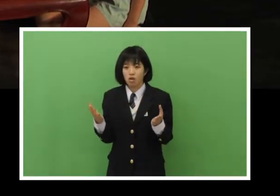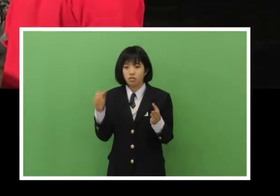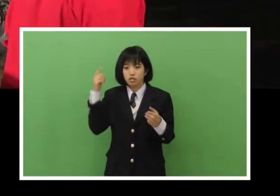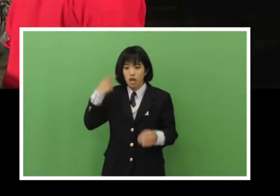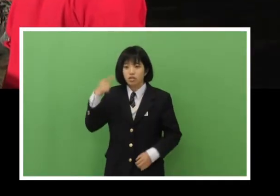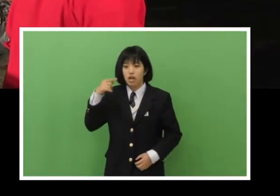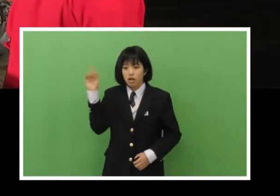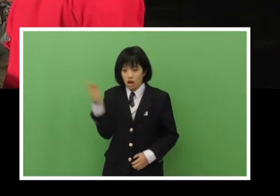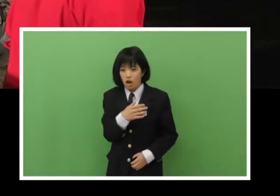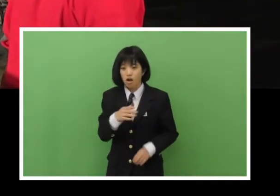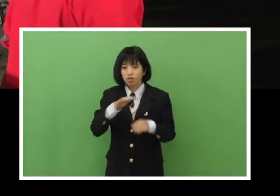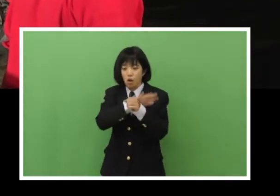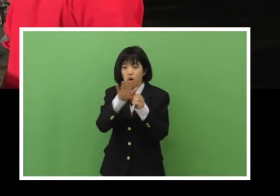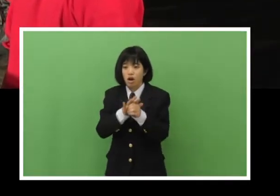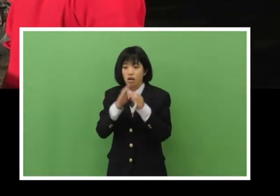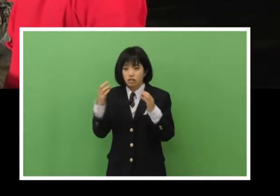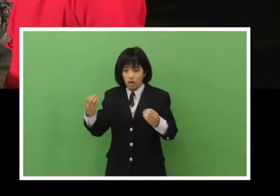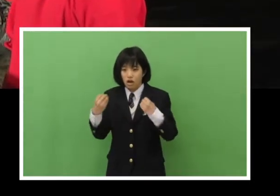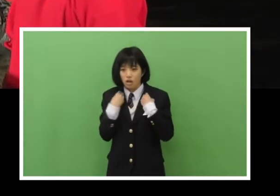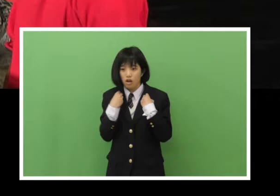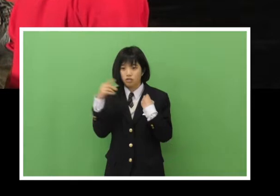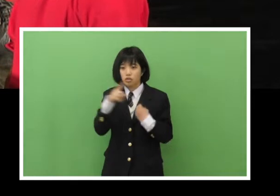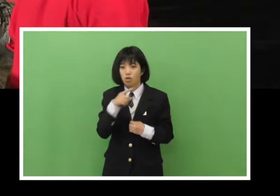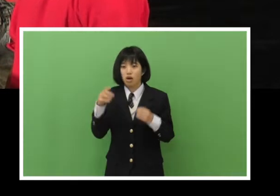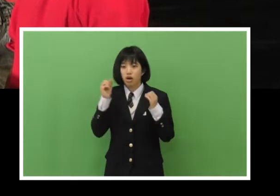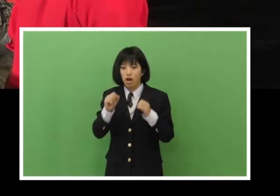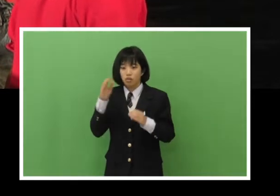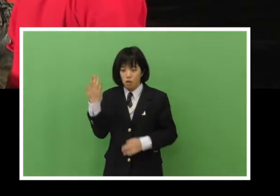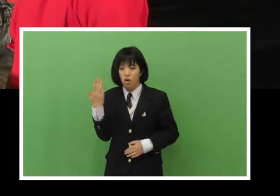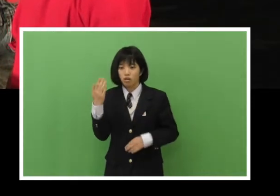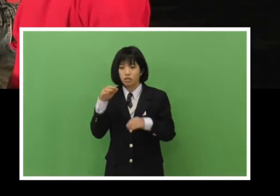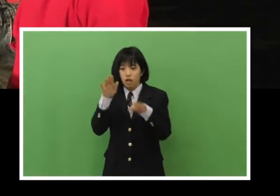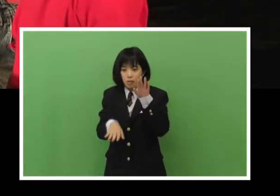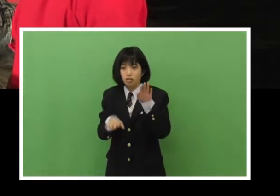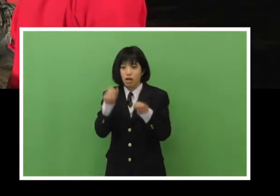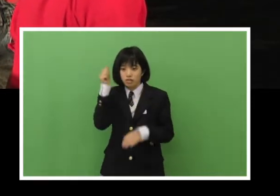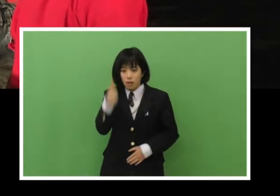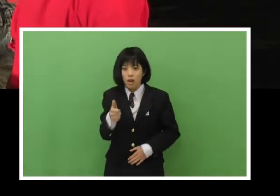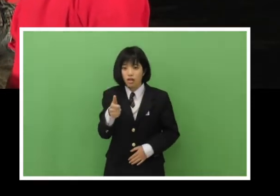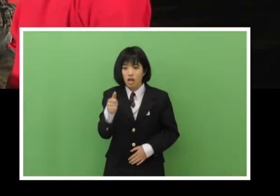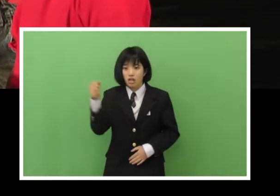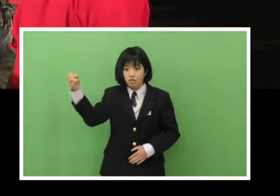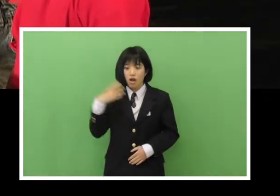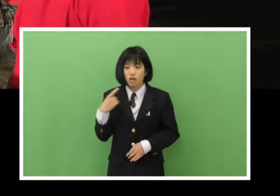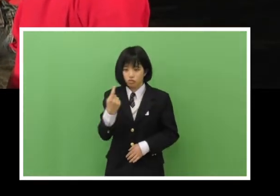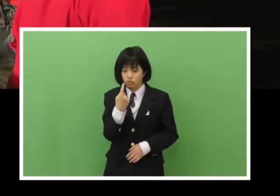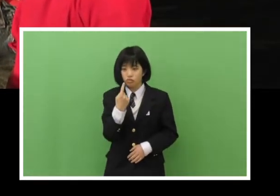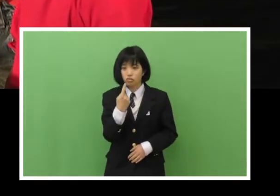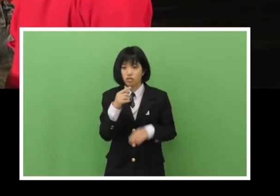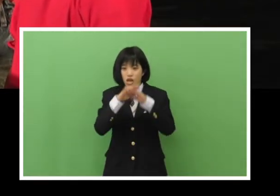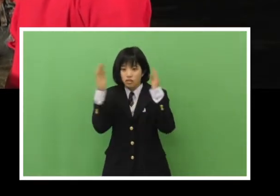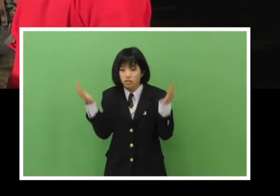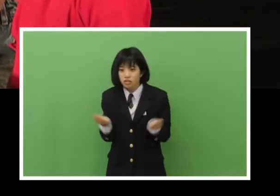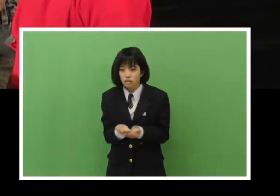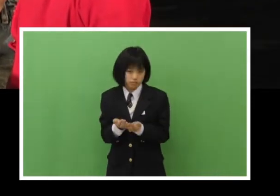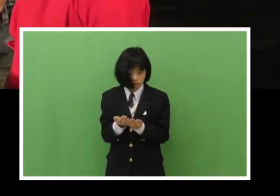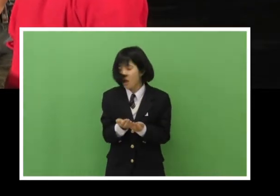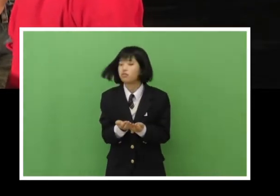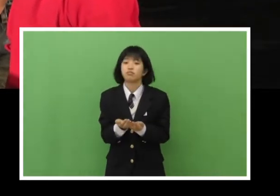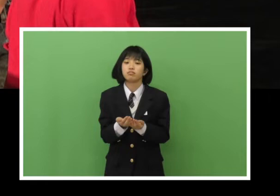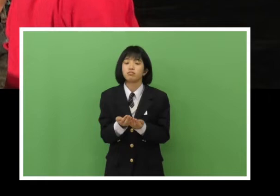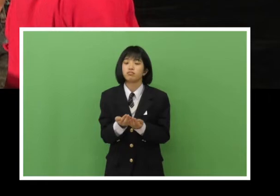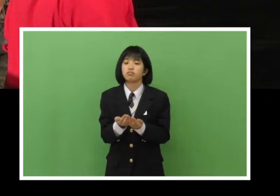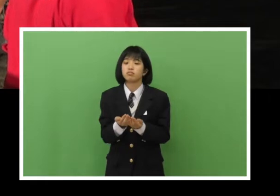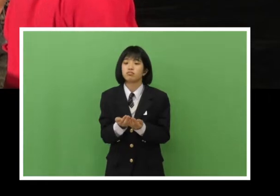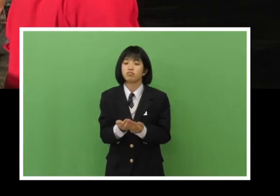生からコロナに感染した人がいても差別したりしてはいけないって言われてたし、全然。それに